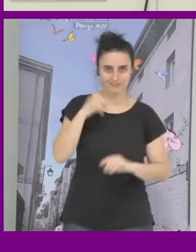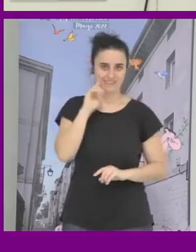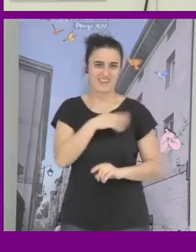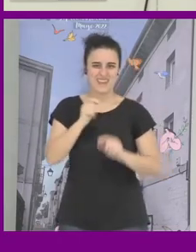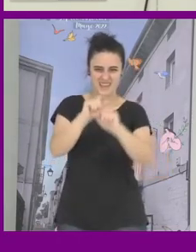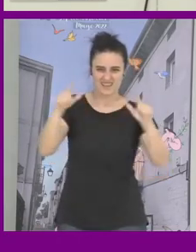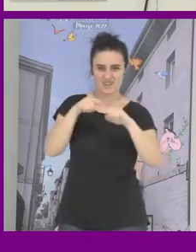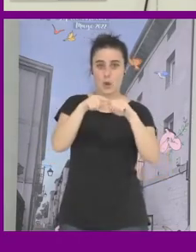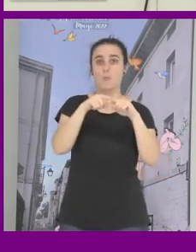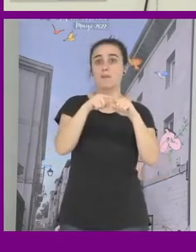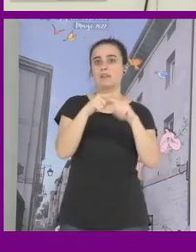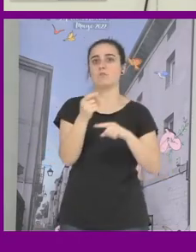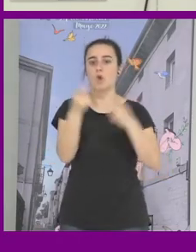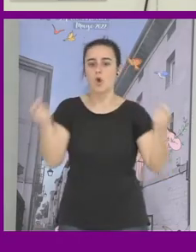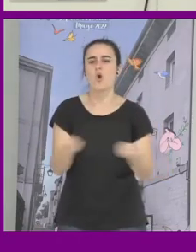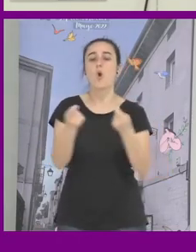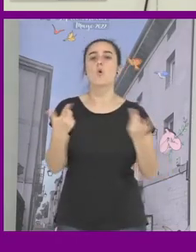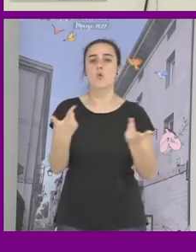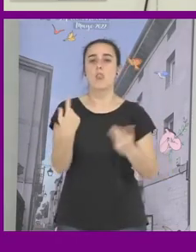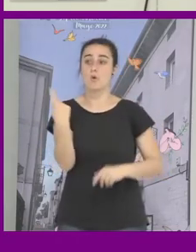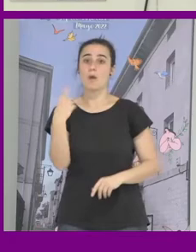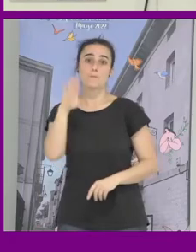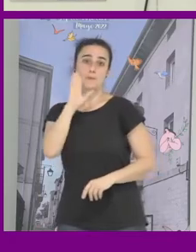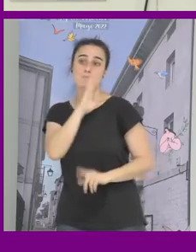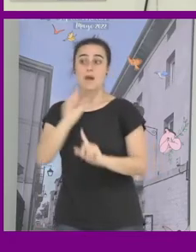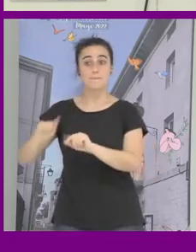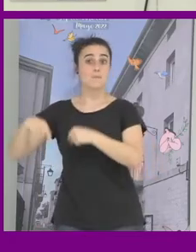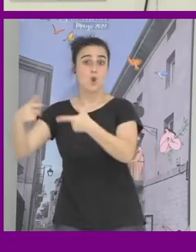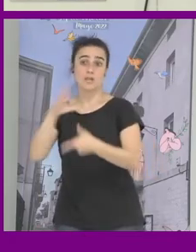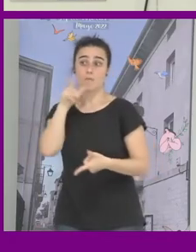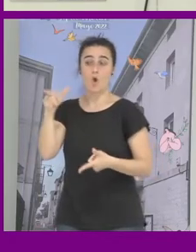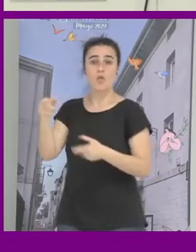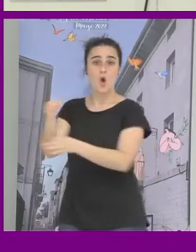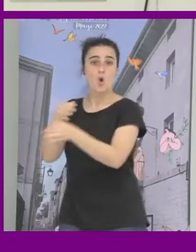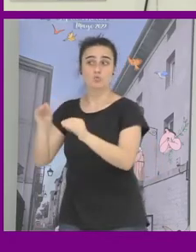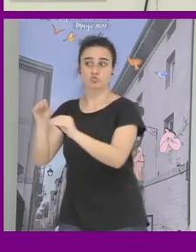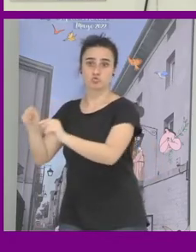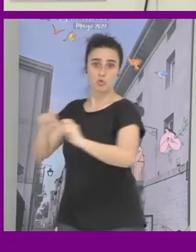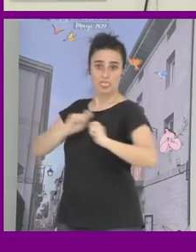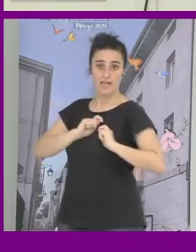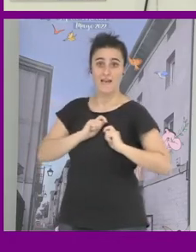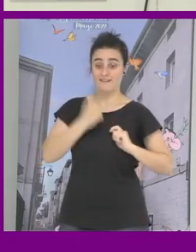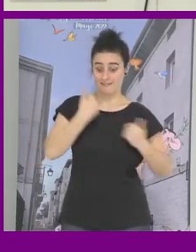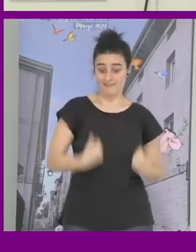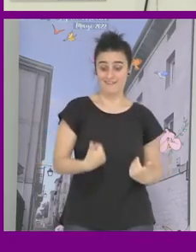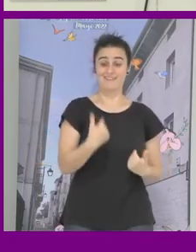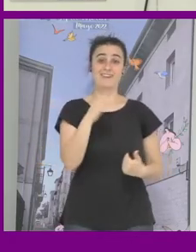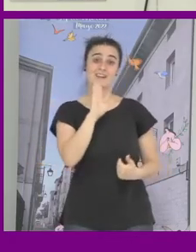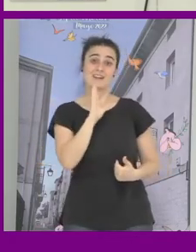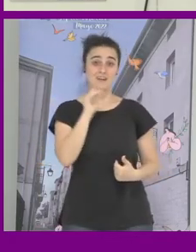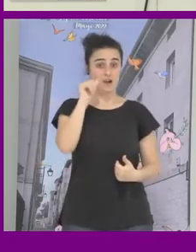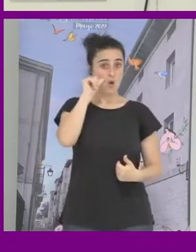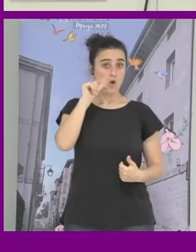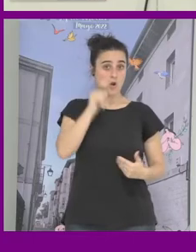bat da, horrela saltzen dute, bat da ama biologikoa, obulua jarri dituelako, eta bestea da ama